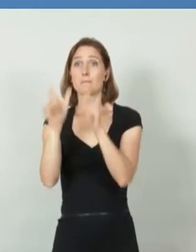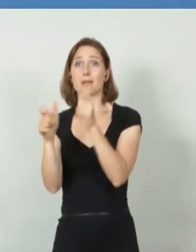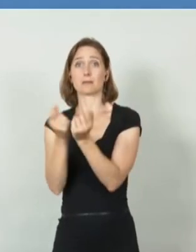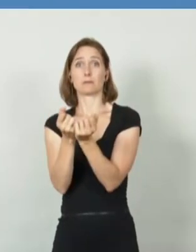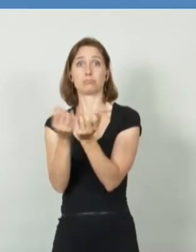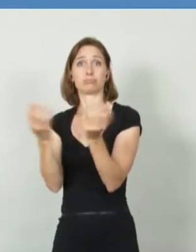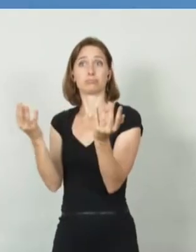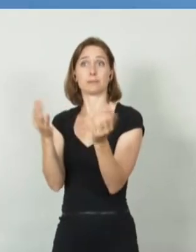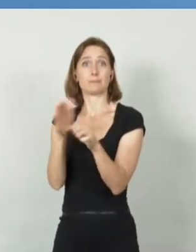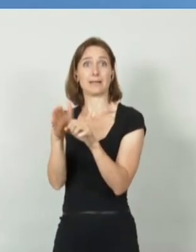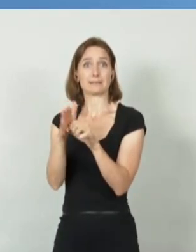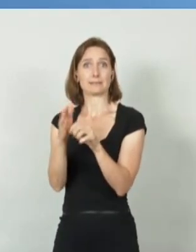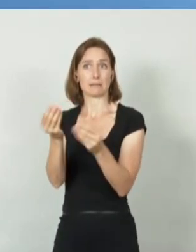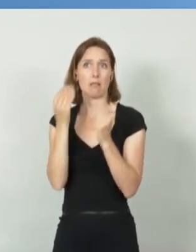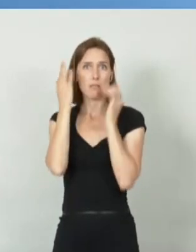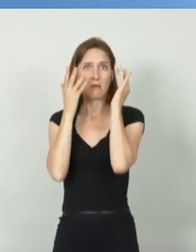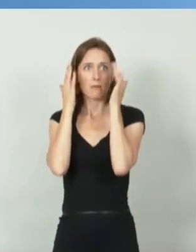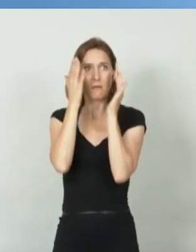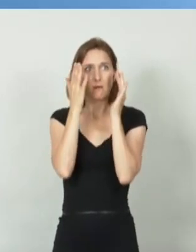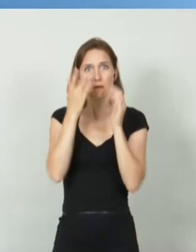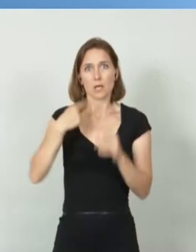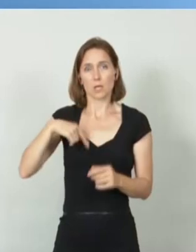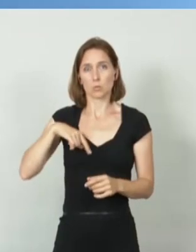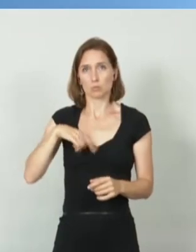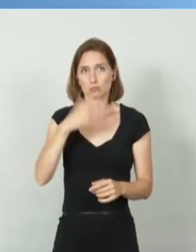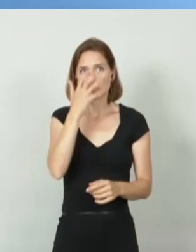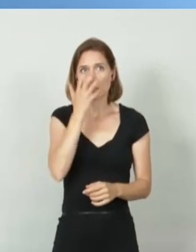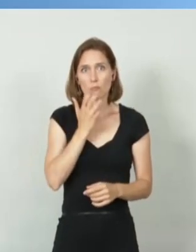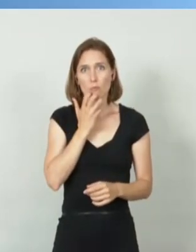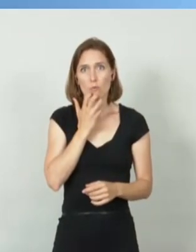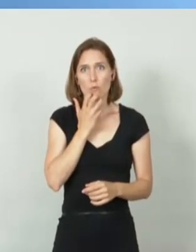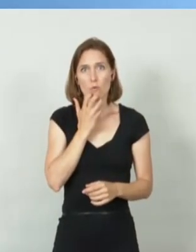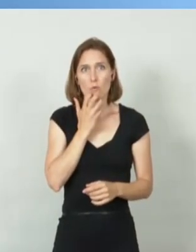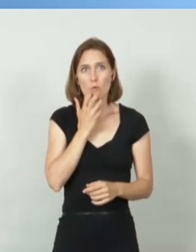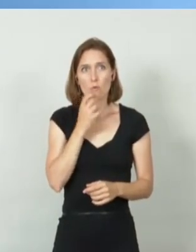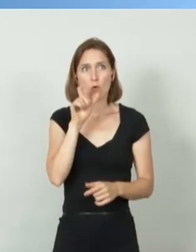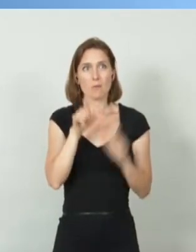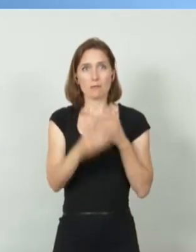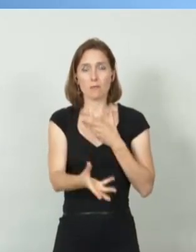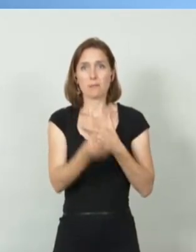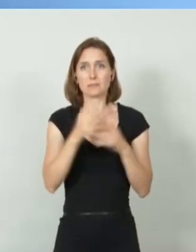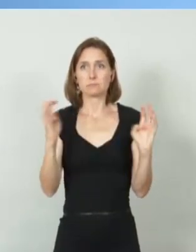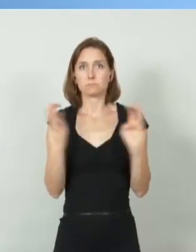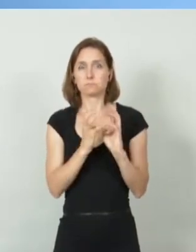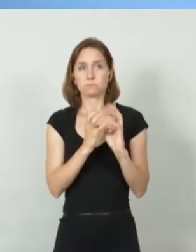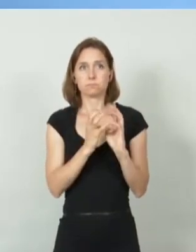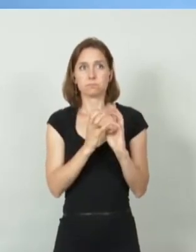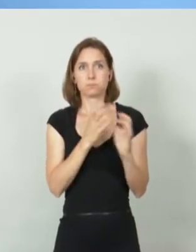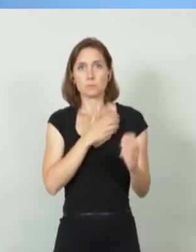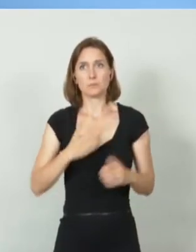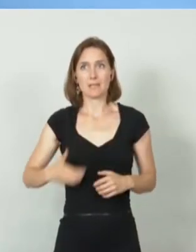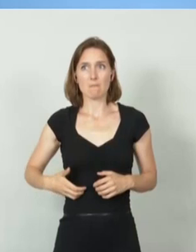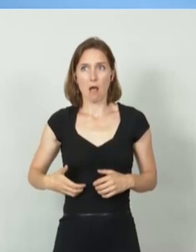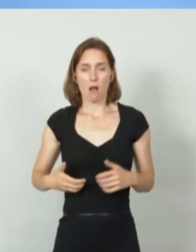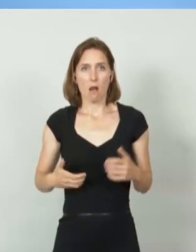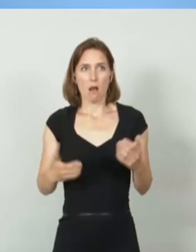donc nous on est des gens aussi très sérieux je pense que toutes les gens qui s'achègent ici et on veut que ce compte administratif soit voté quel que soit